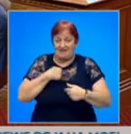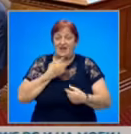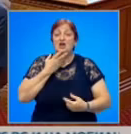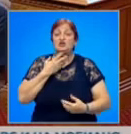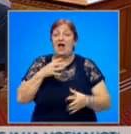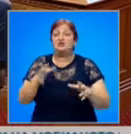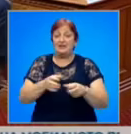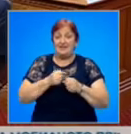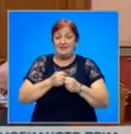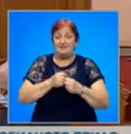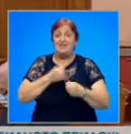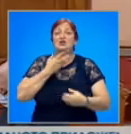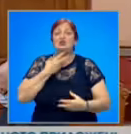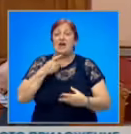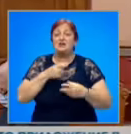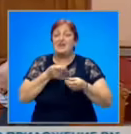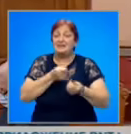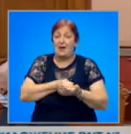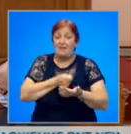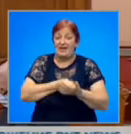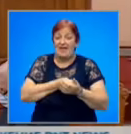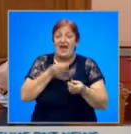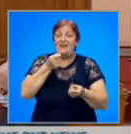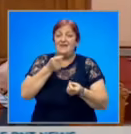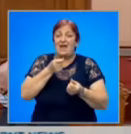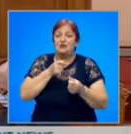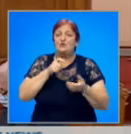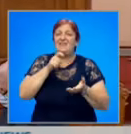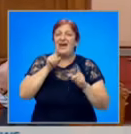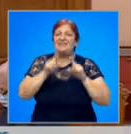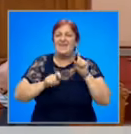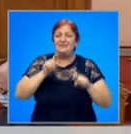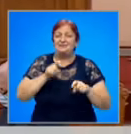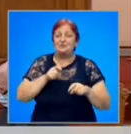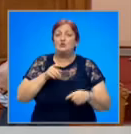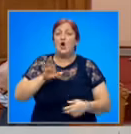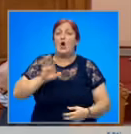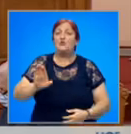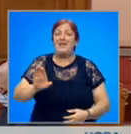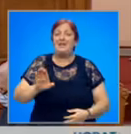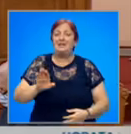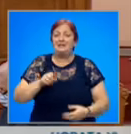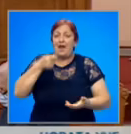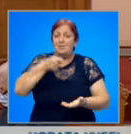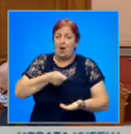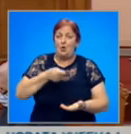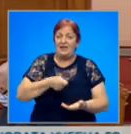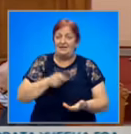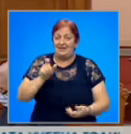за власт, жаждата за пари, финансовата зависимост от техните